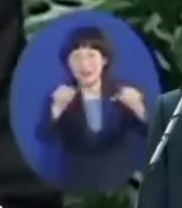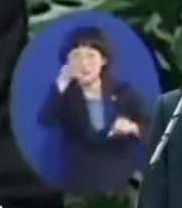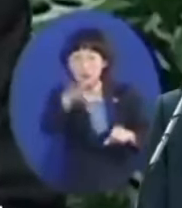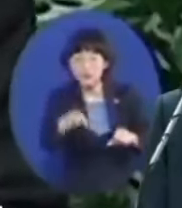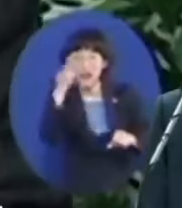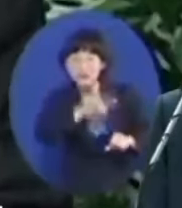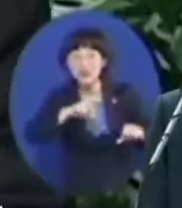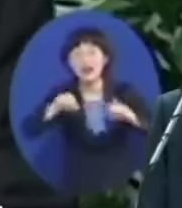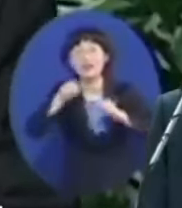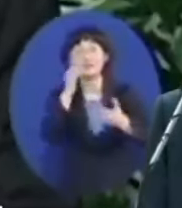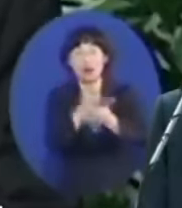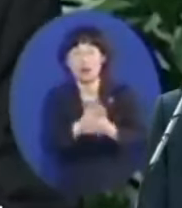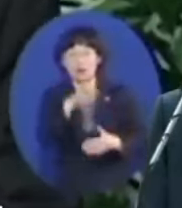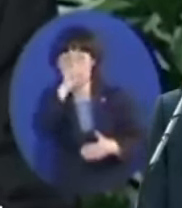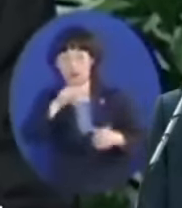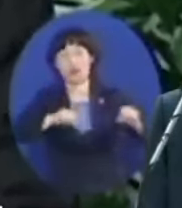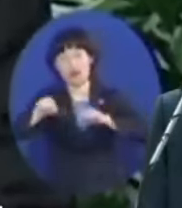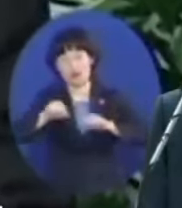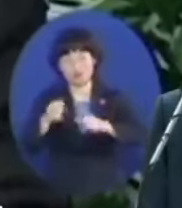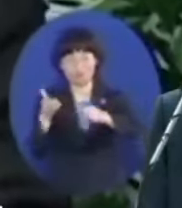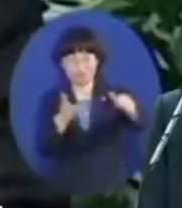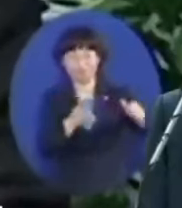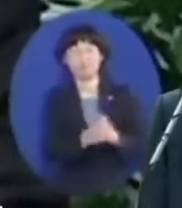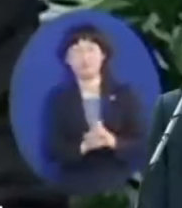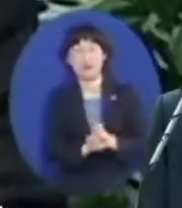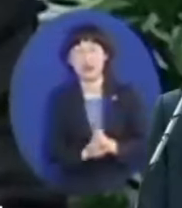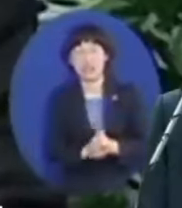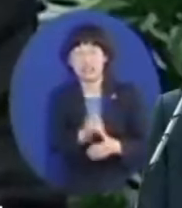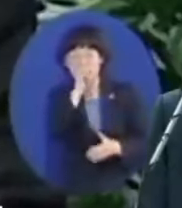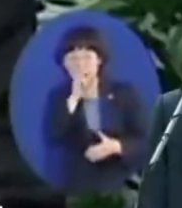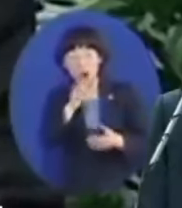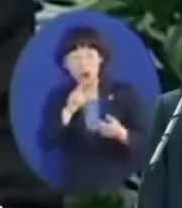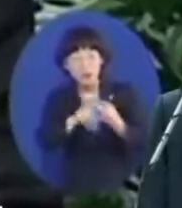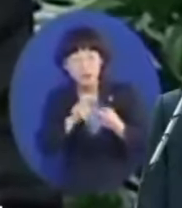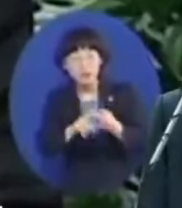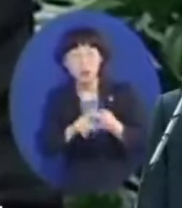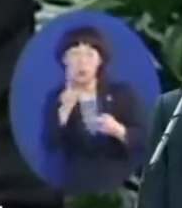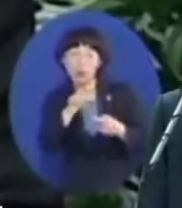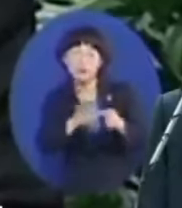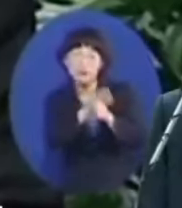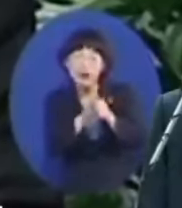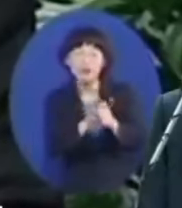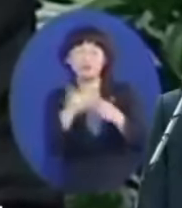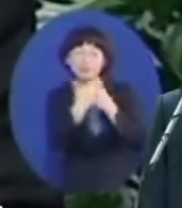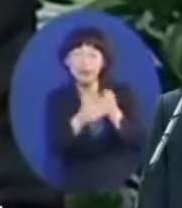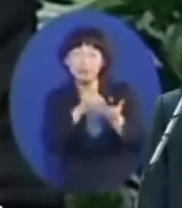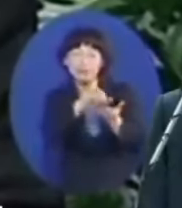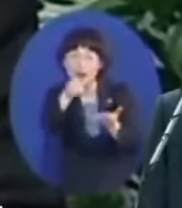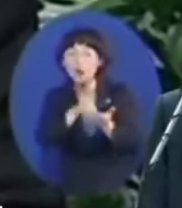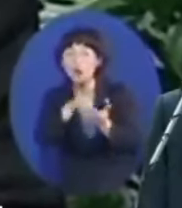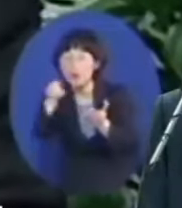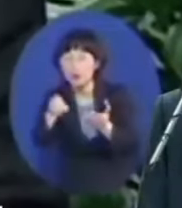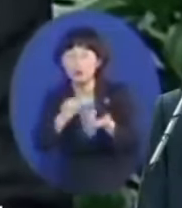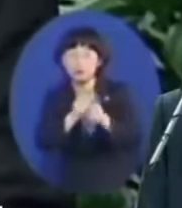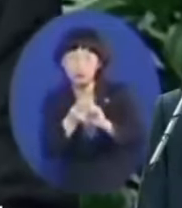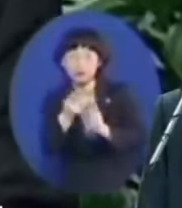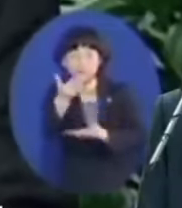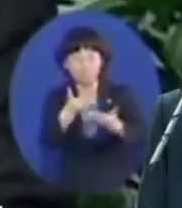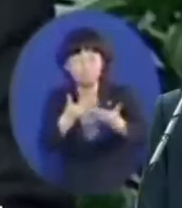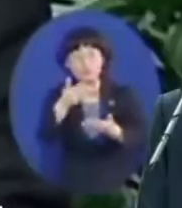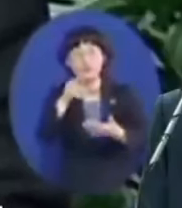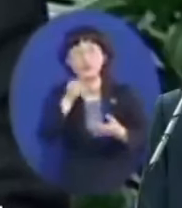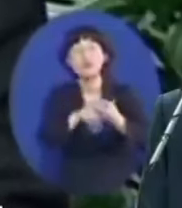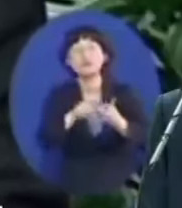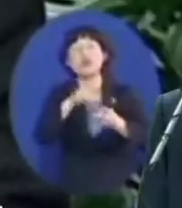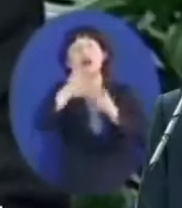말고 선을 행하고 있는 것을 사랑과 은혜를 나누어주고 나누어 받는 이러한 것이